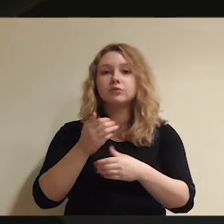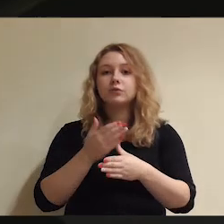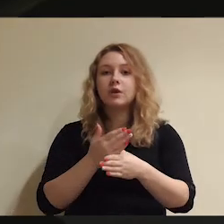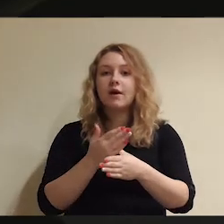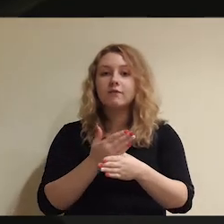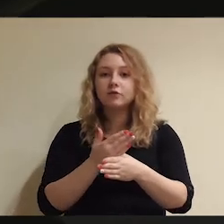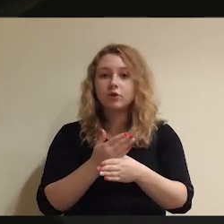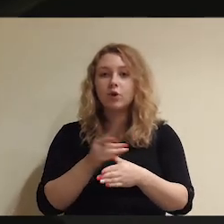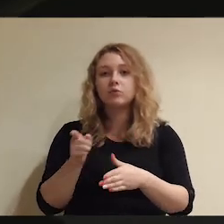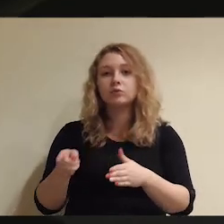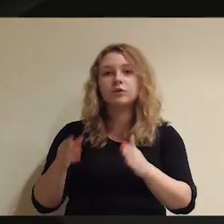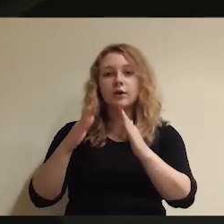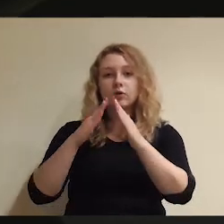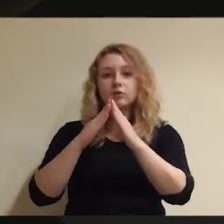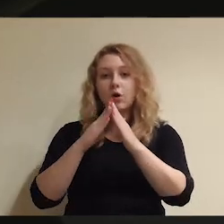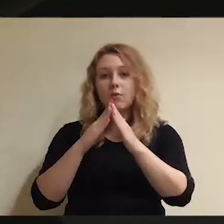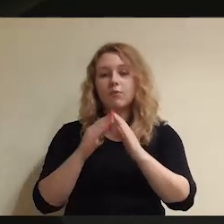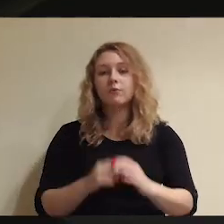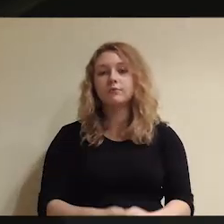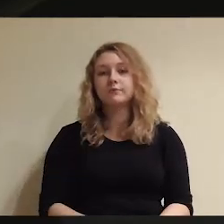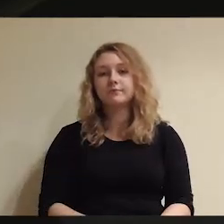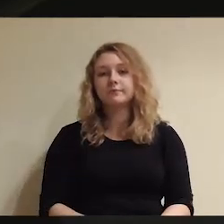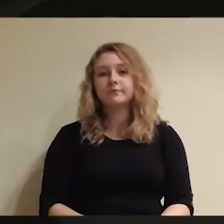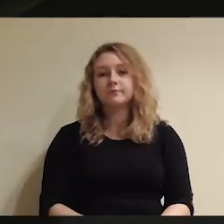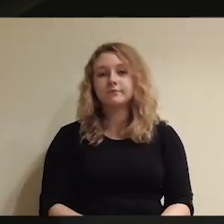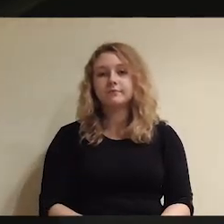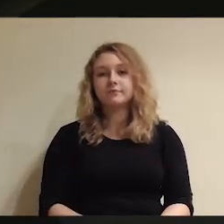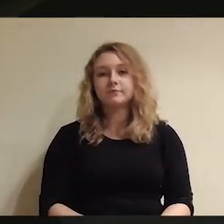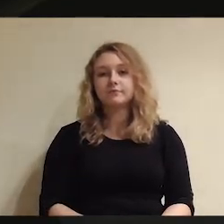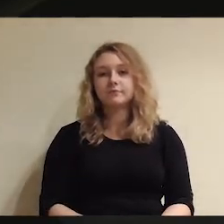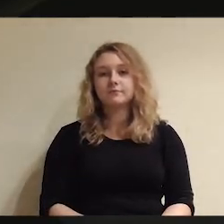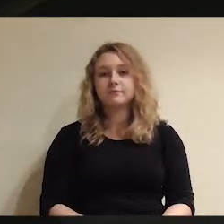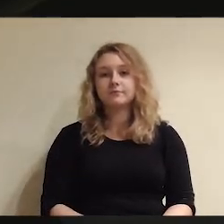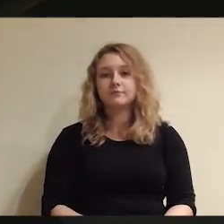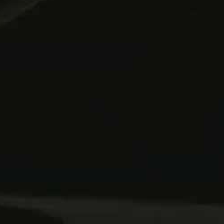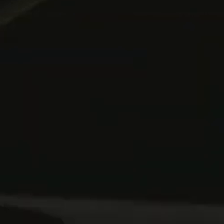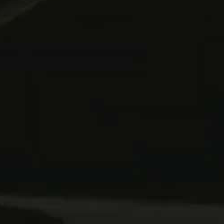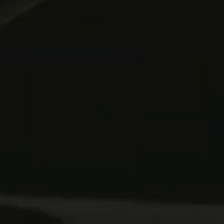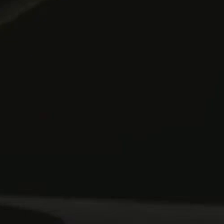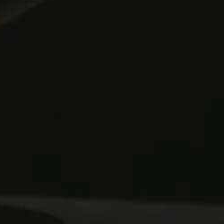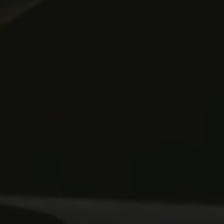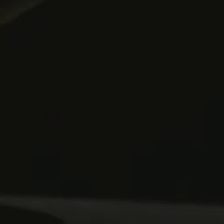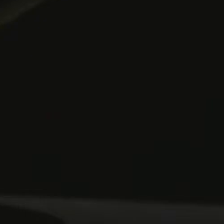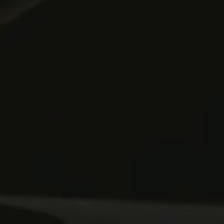na służbę, która pracuje wewnątrz tego budynku.